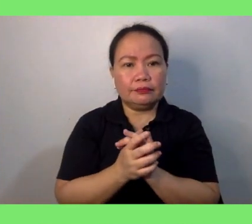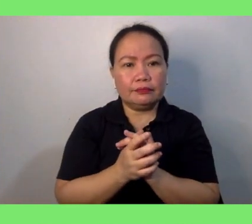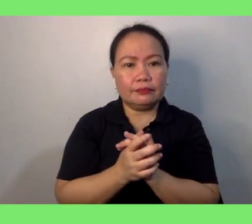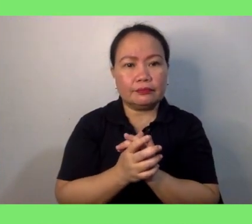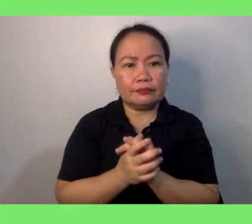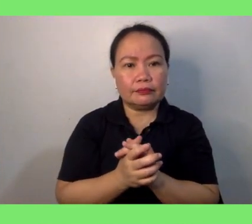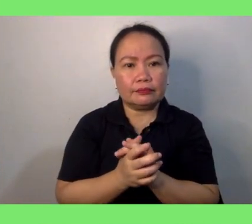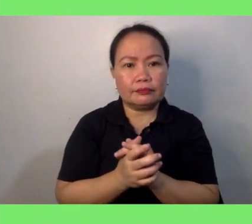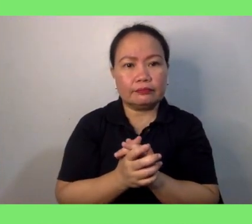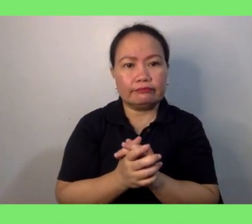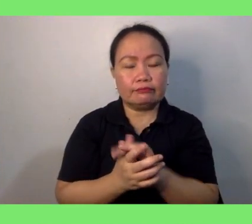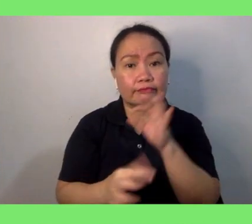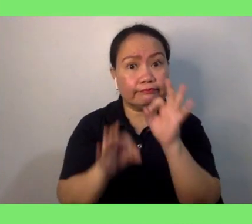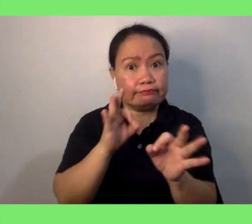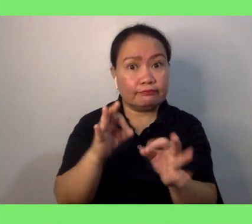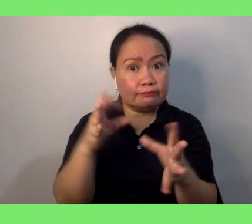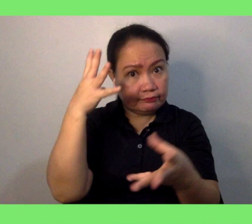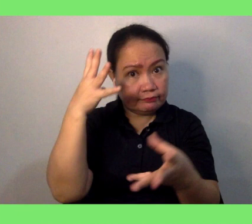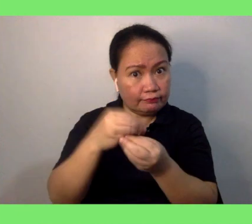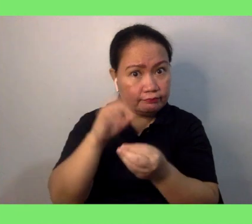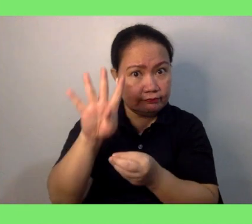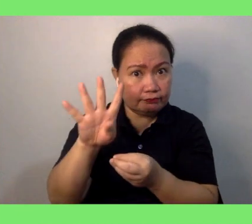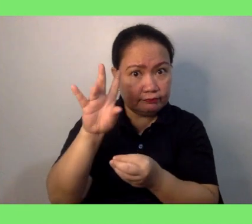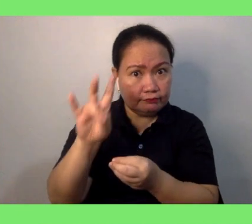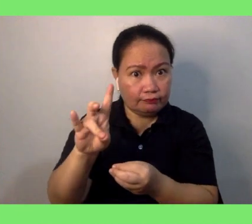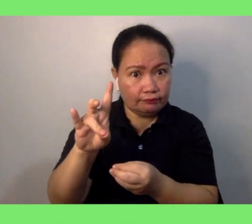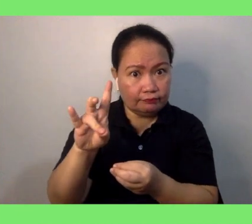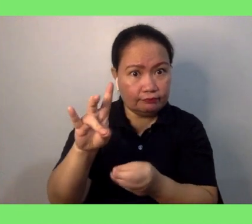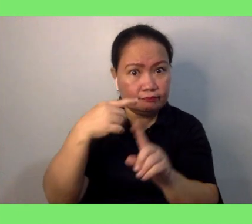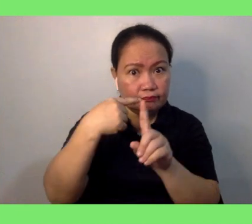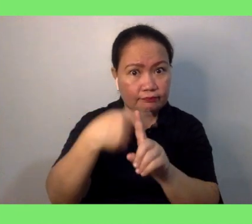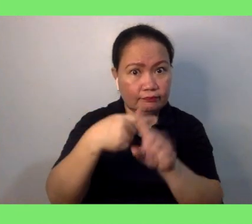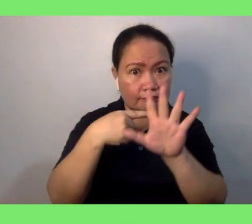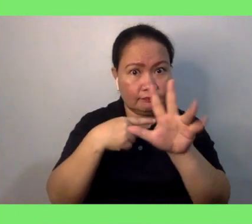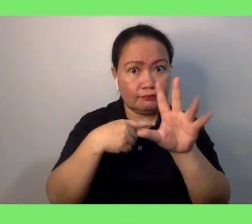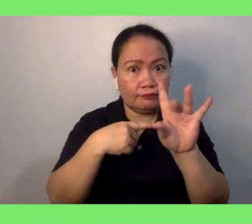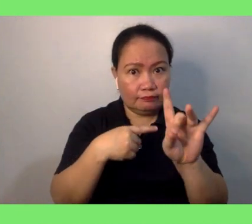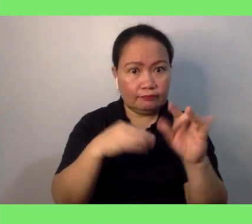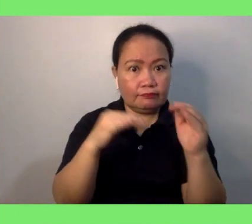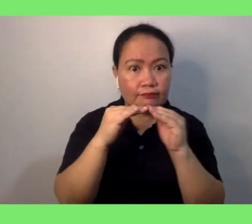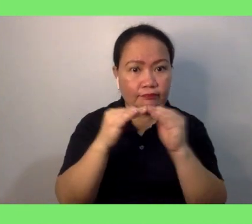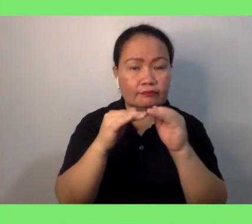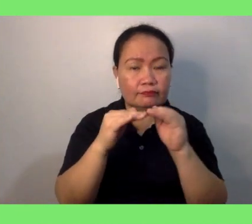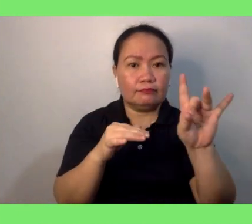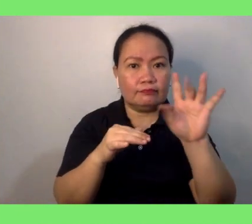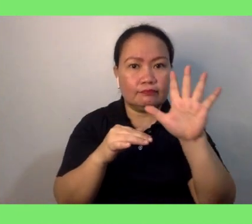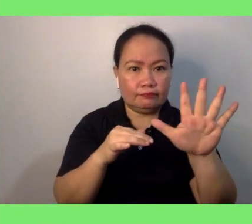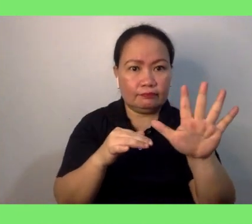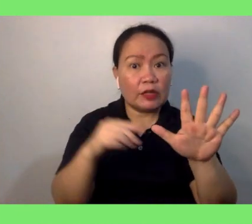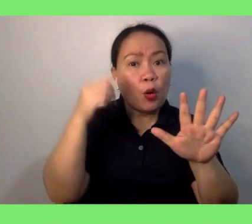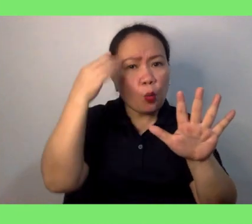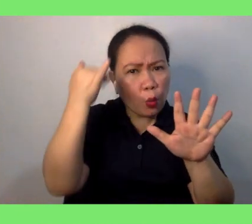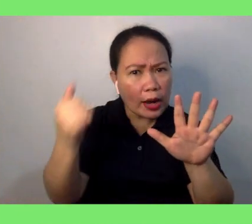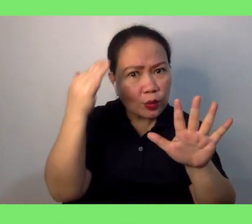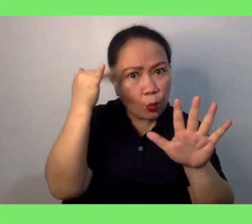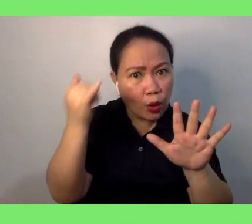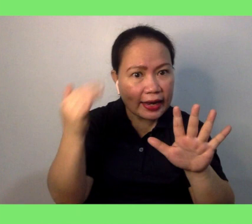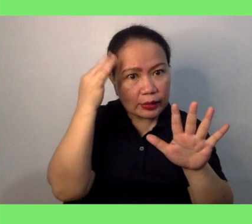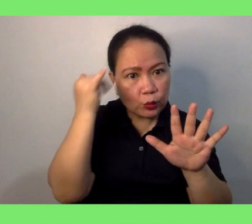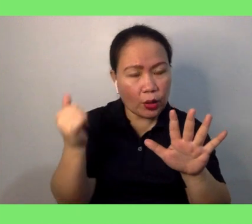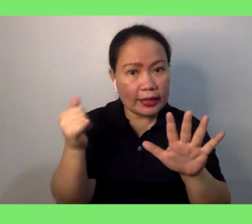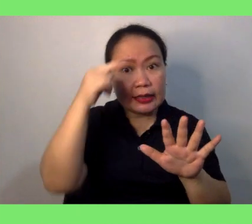si 47 at 38, ang makukuha mo dyan 85. Bakit dapat